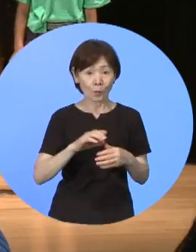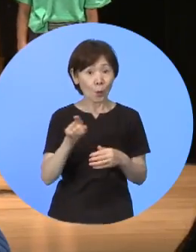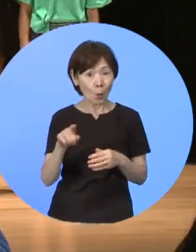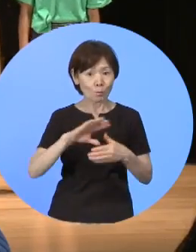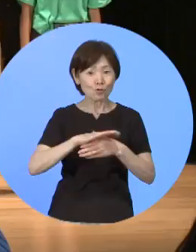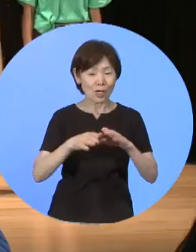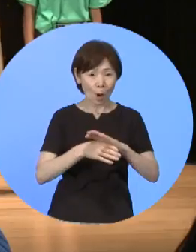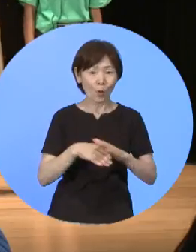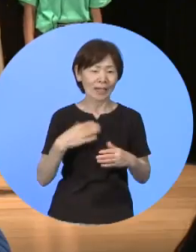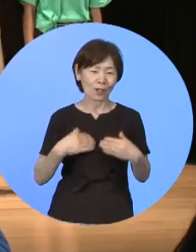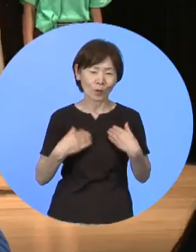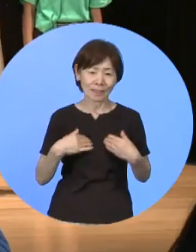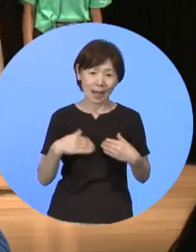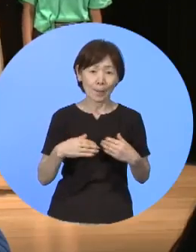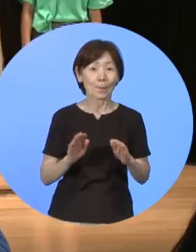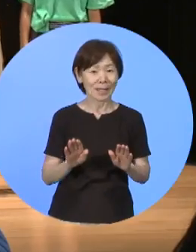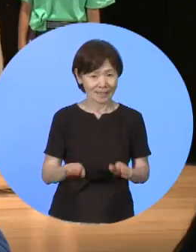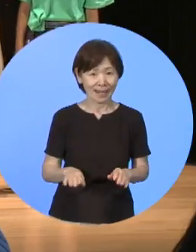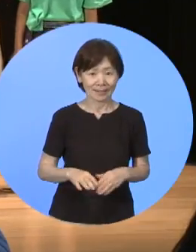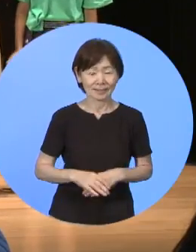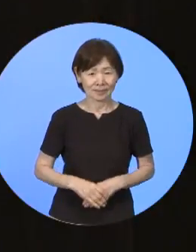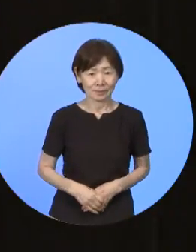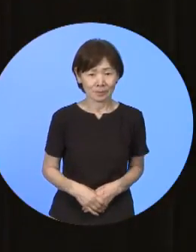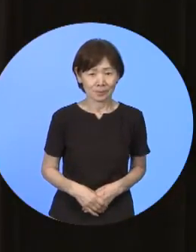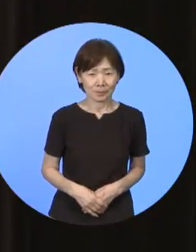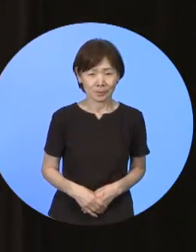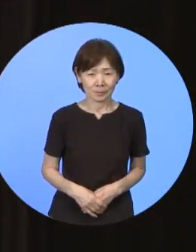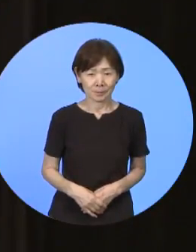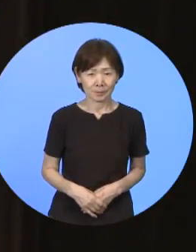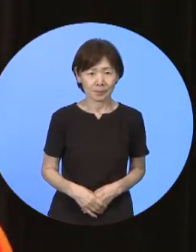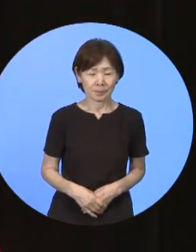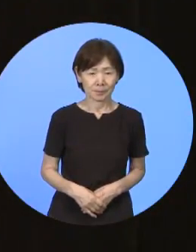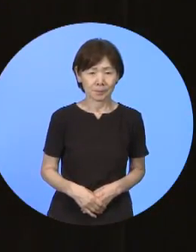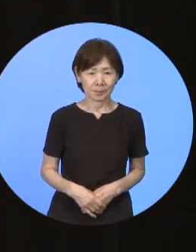の音楽やダンスに触れ、外国文化を楽しんでいました。